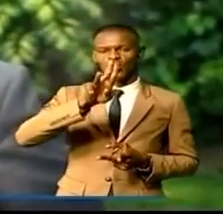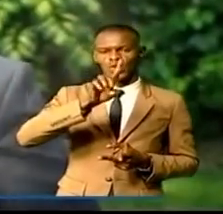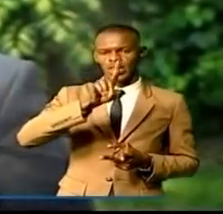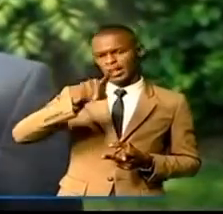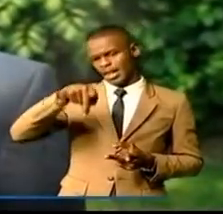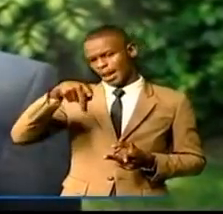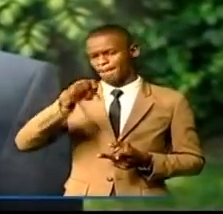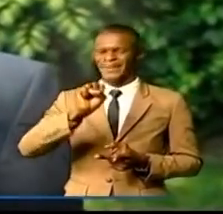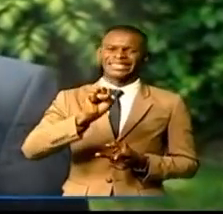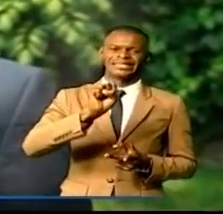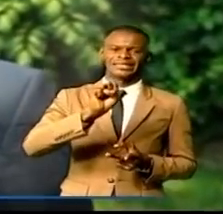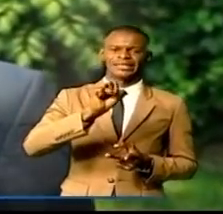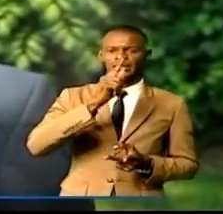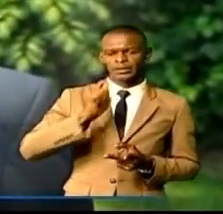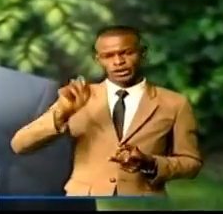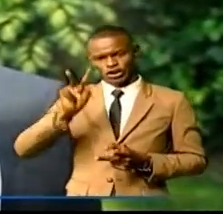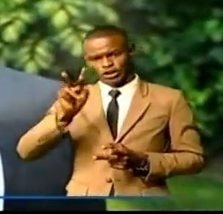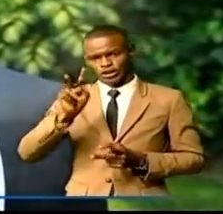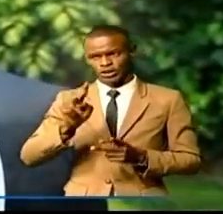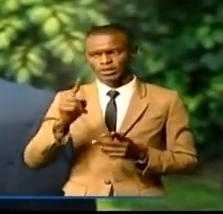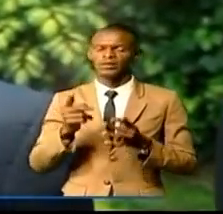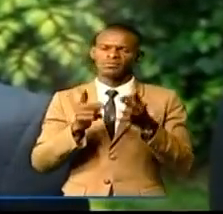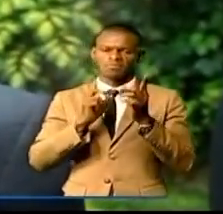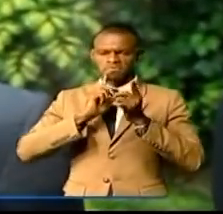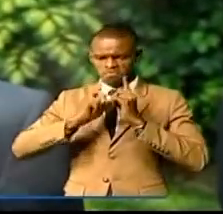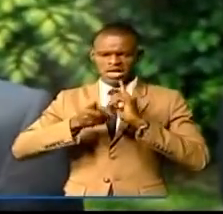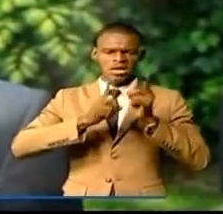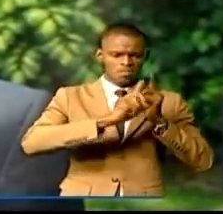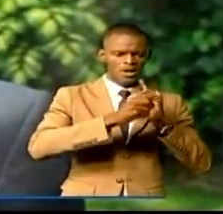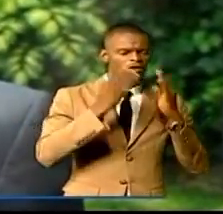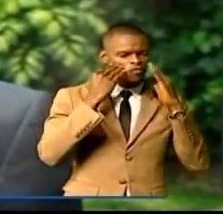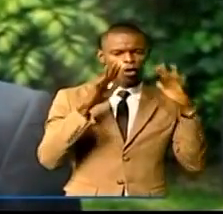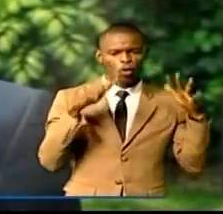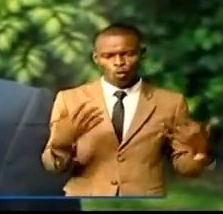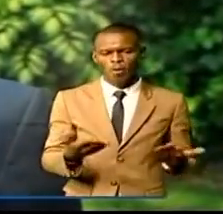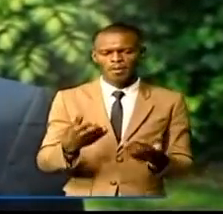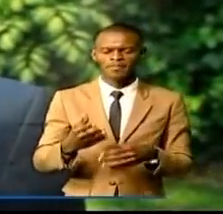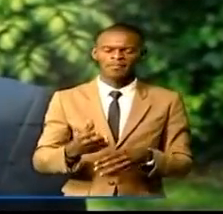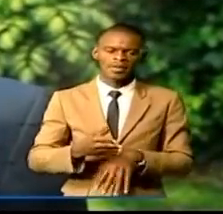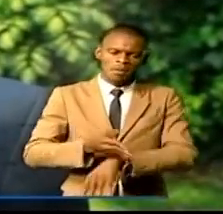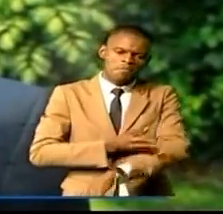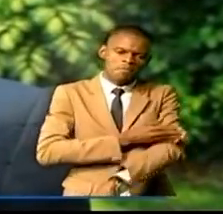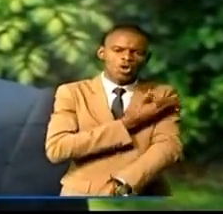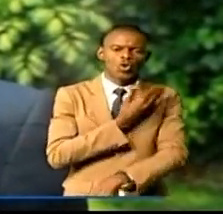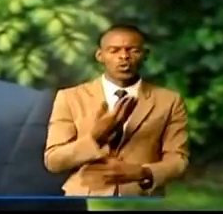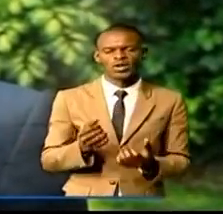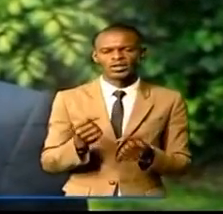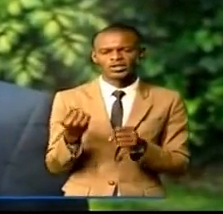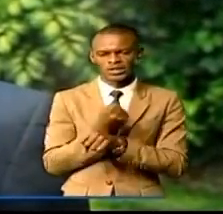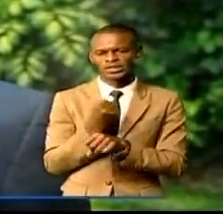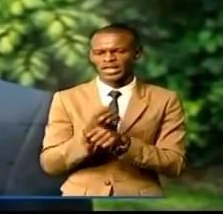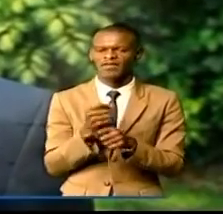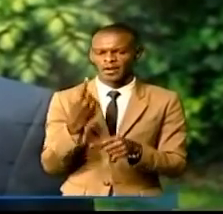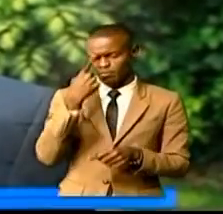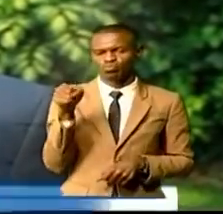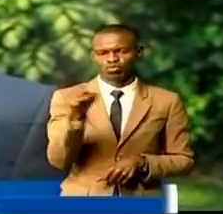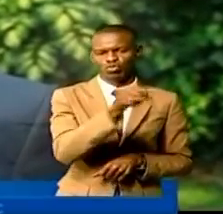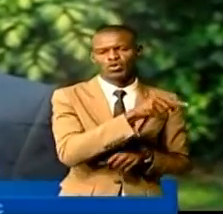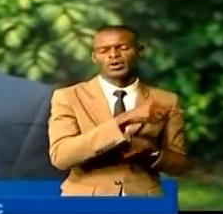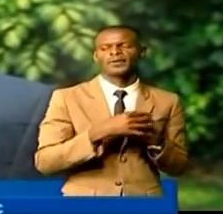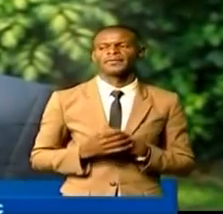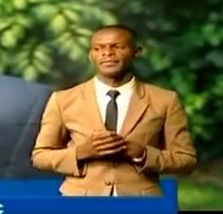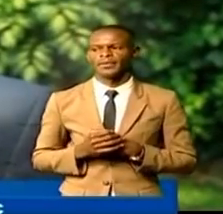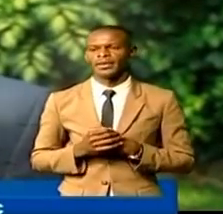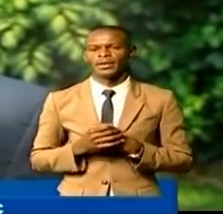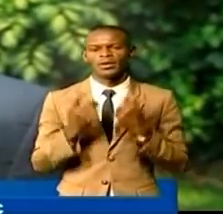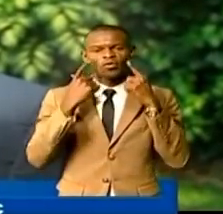tenue d'une assemblée générale dans les 6 premiers mois de l'année, c'est ce qu'il a été question pour faire les rapports de gestion à l'ensemble